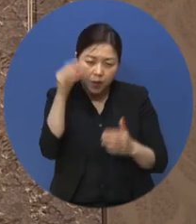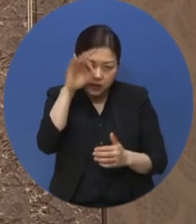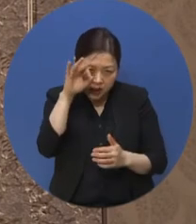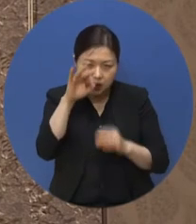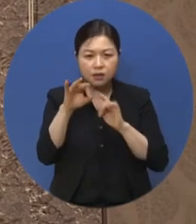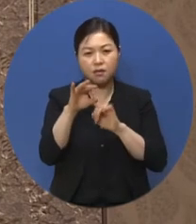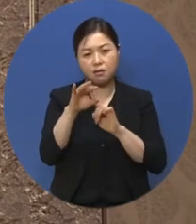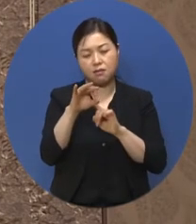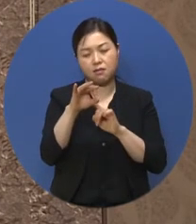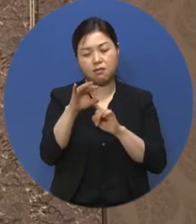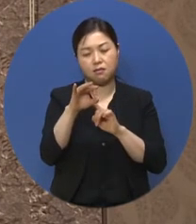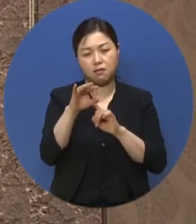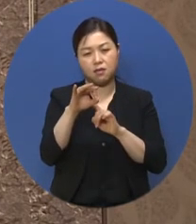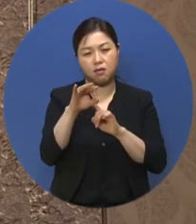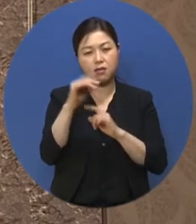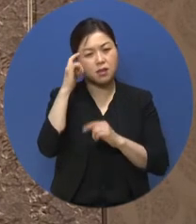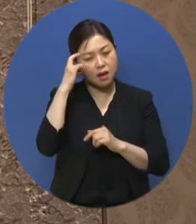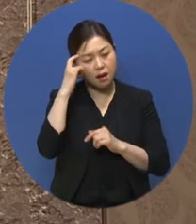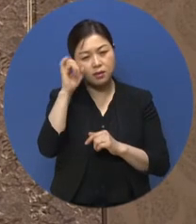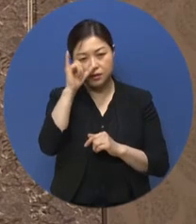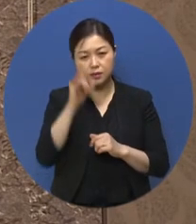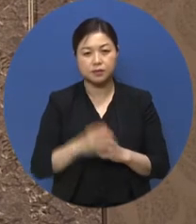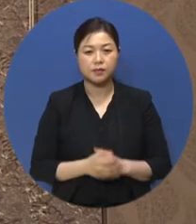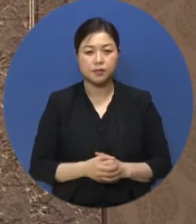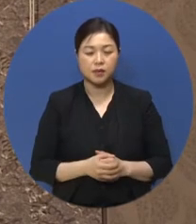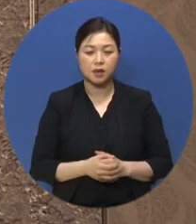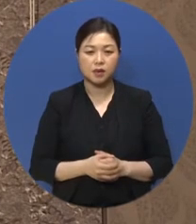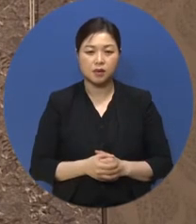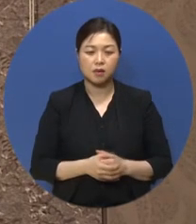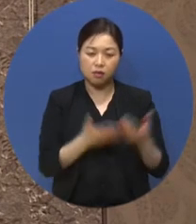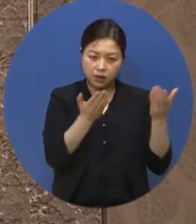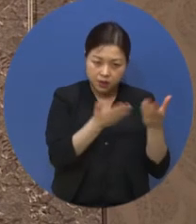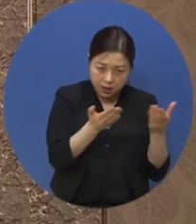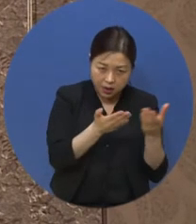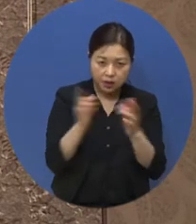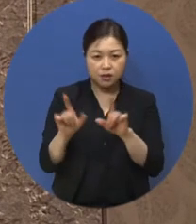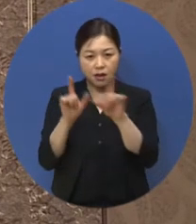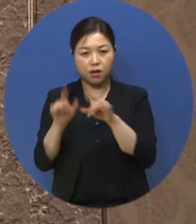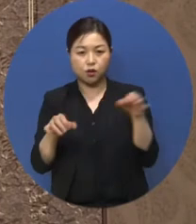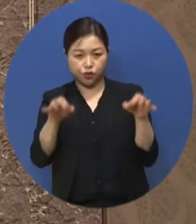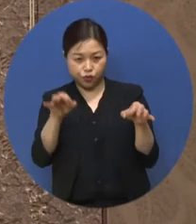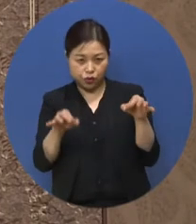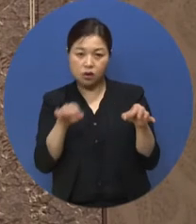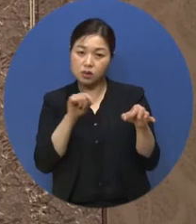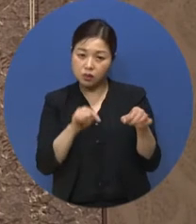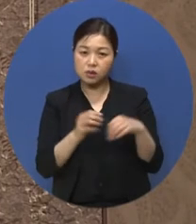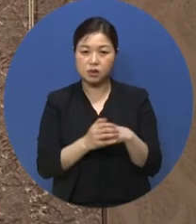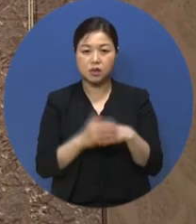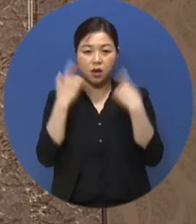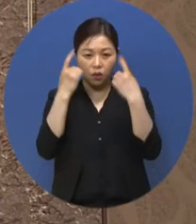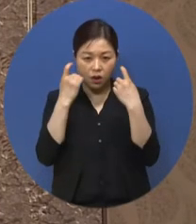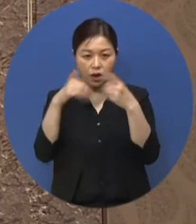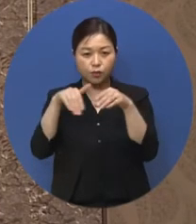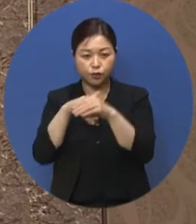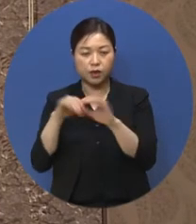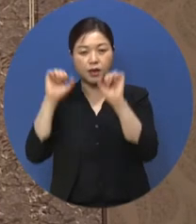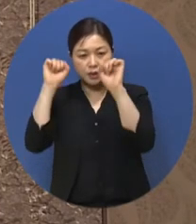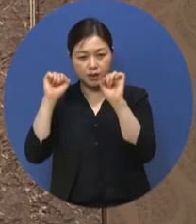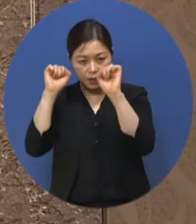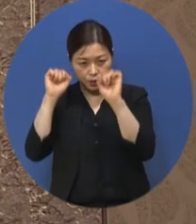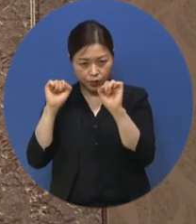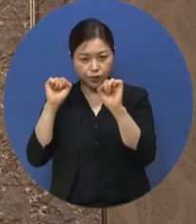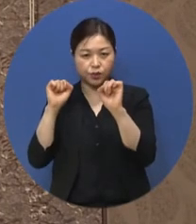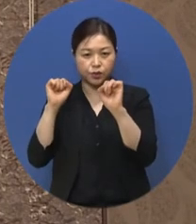부분들이 저희는 솔직히 워라벨 그 부분이 관광, 문화, 체육 이런 사각지대에